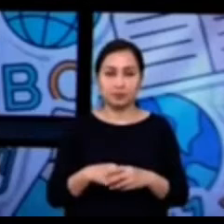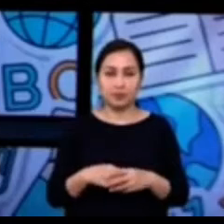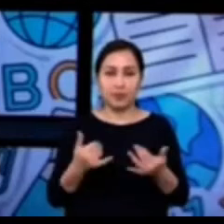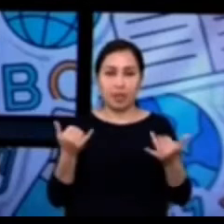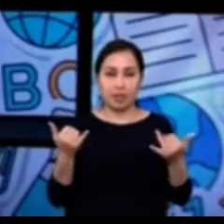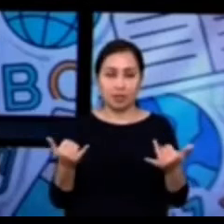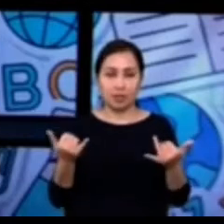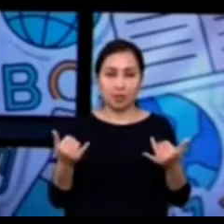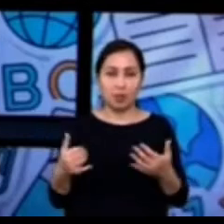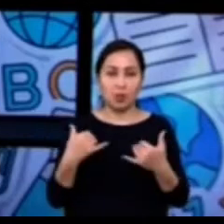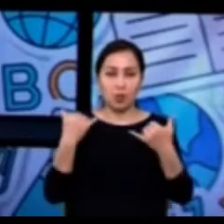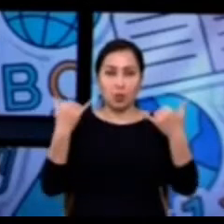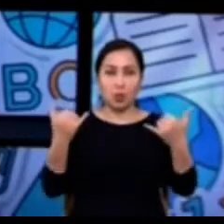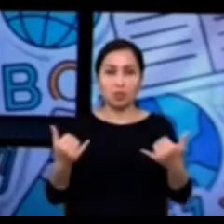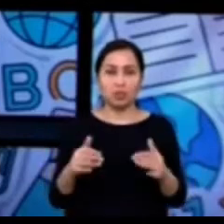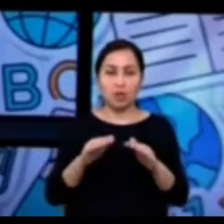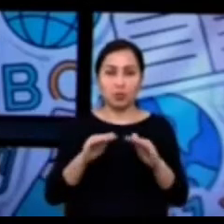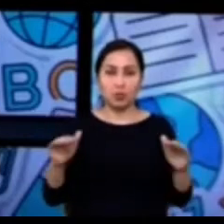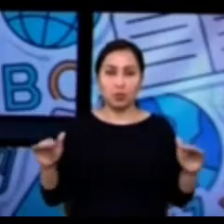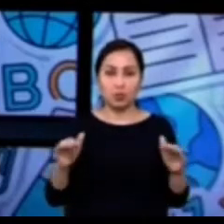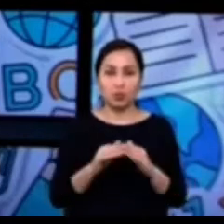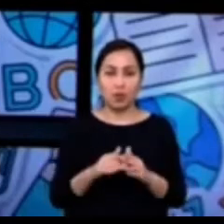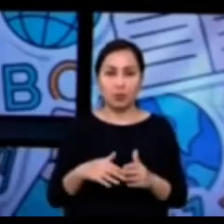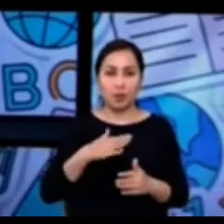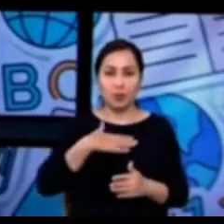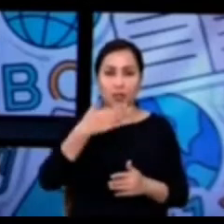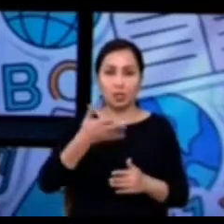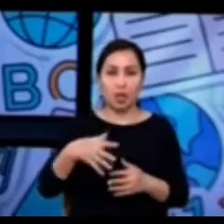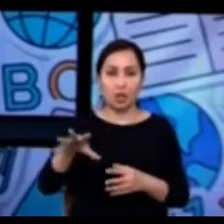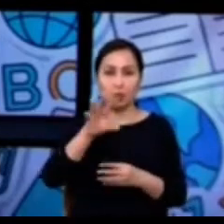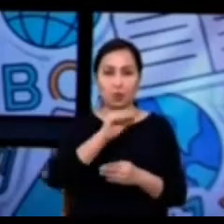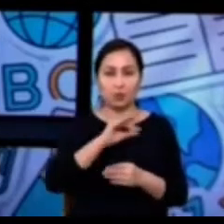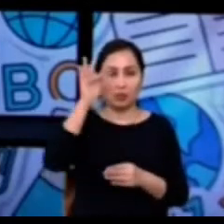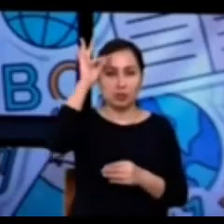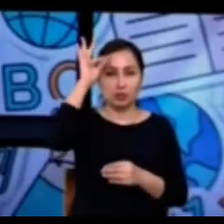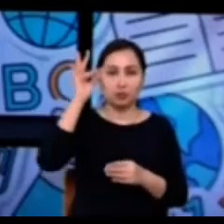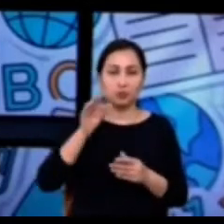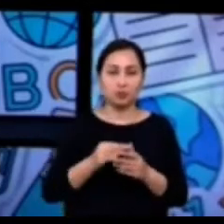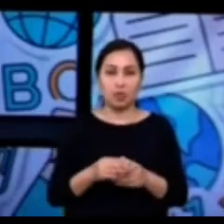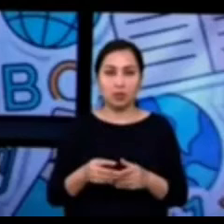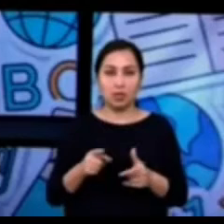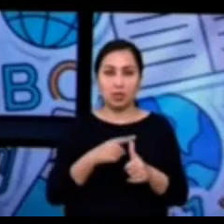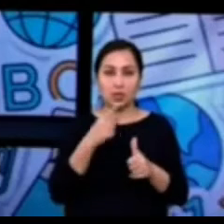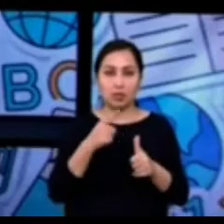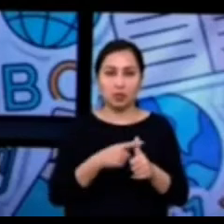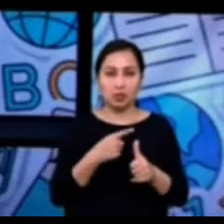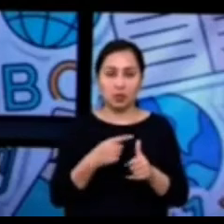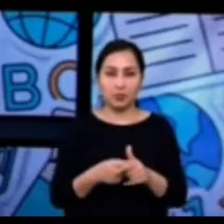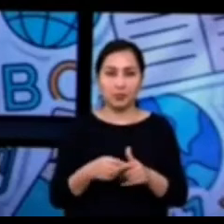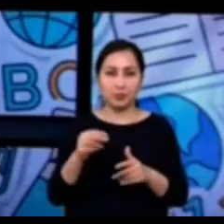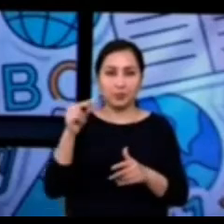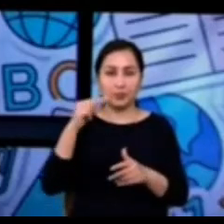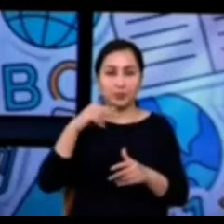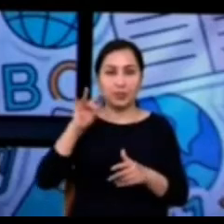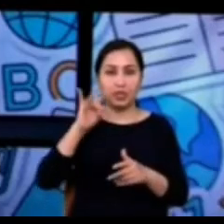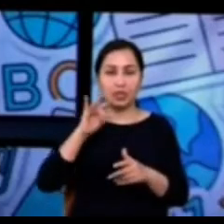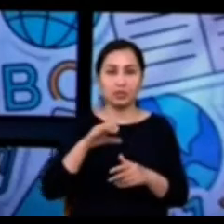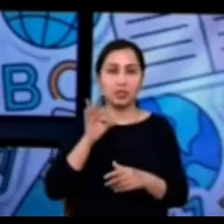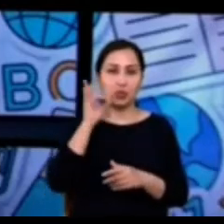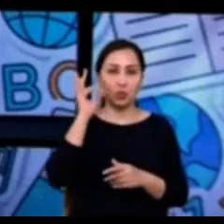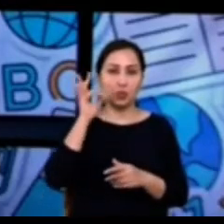А сейчас, уважаемые ученики, я предлагаю вам подумать и назвать признаки